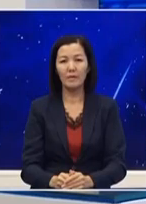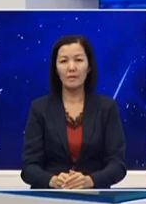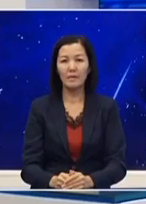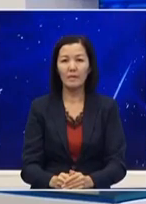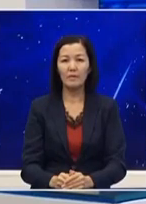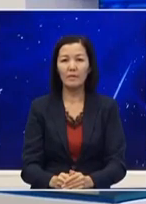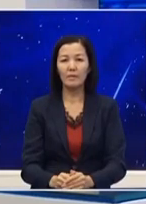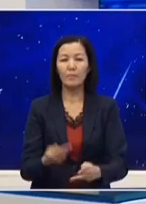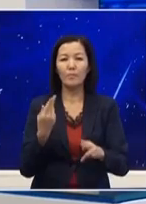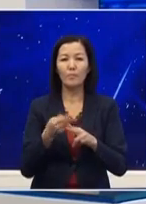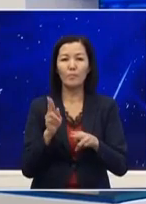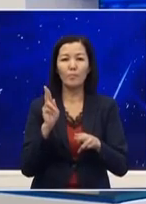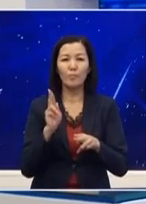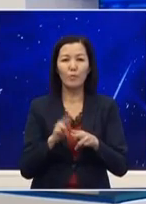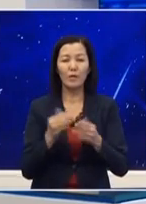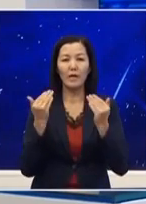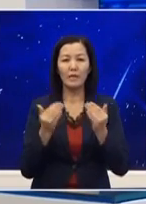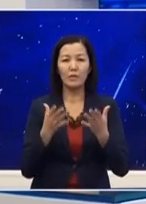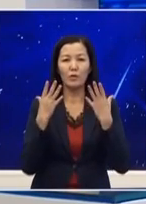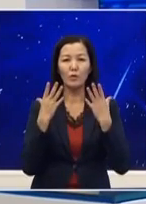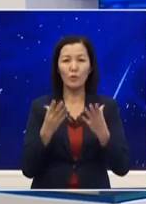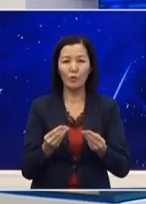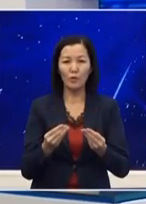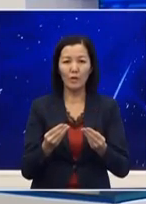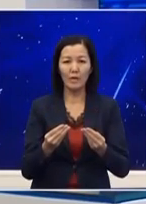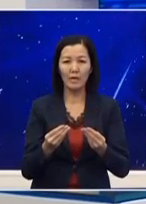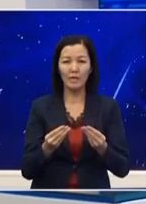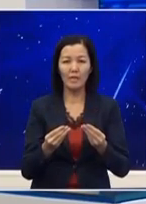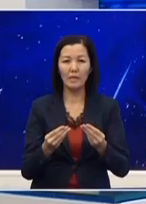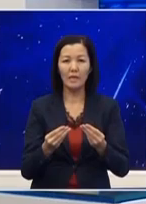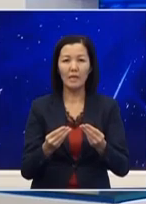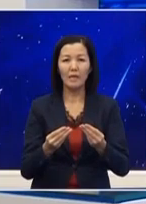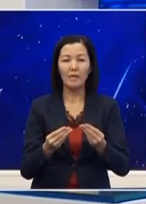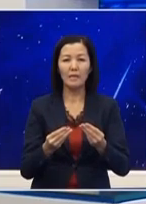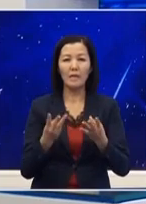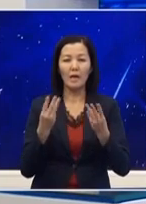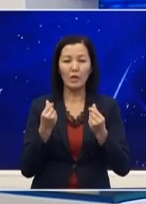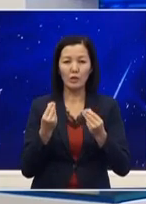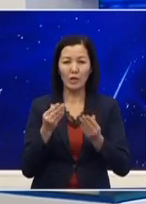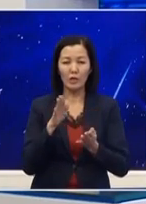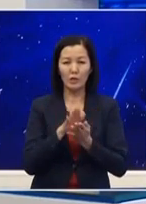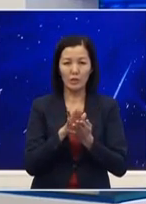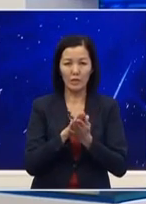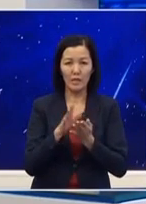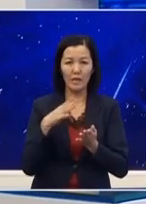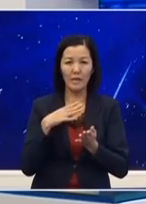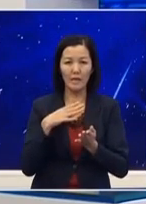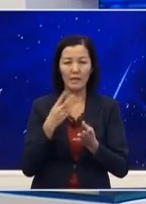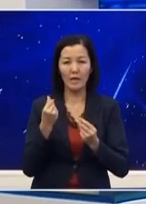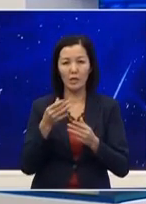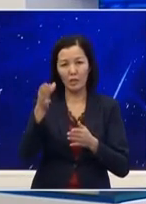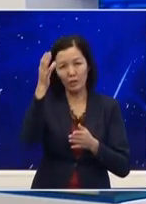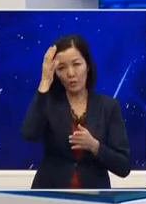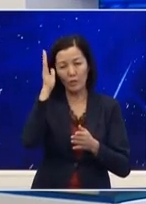Көзін тапқан көгереді дейді халқымыз. Бұл тәмсілді деп қазіргі сәтте аударсақ, тиыннан теңге құралады. Яғни қаржылай